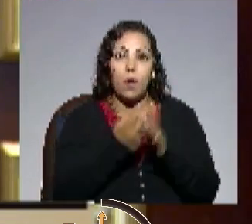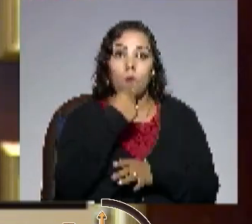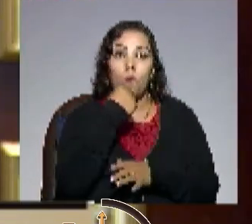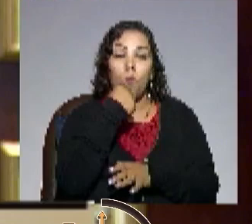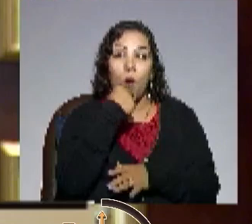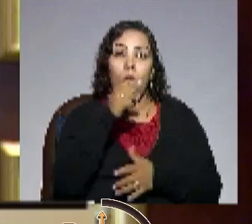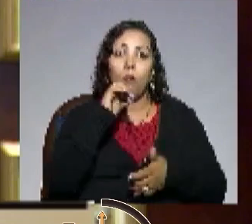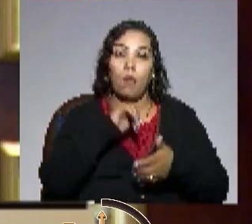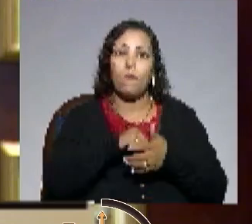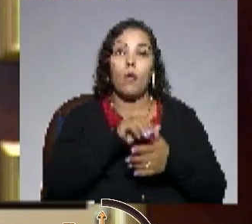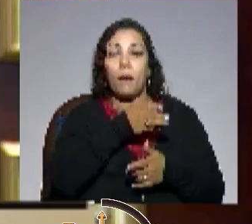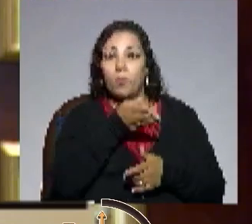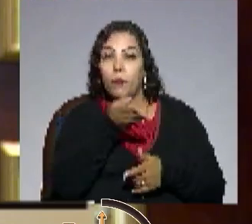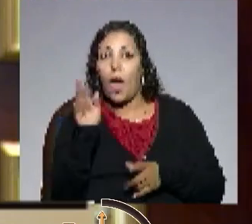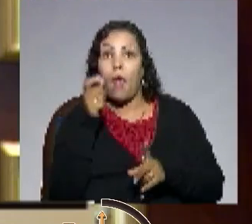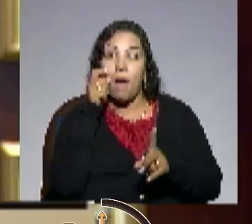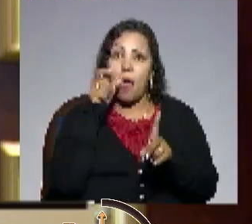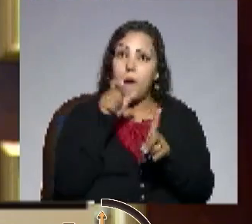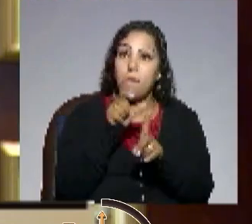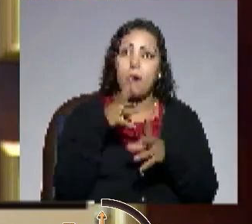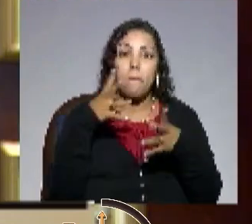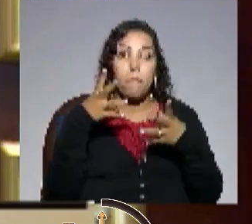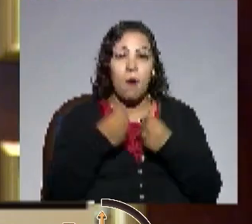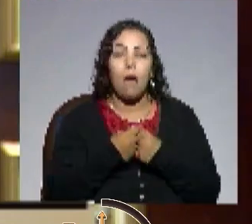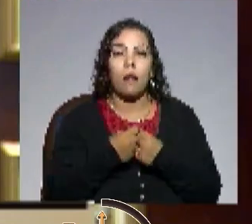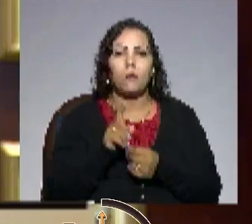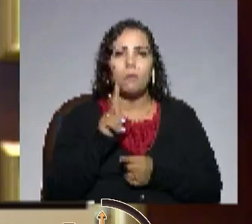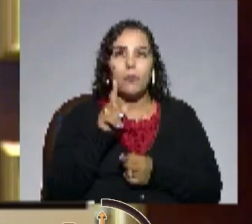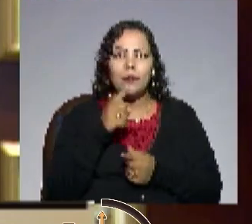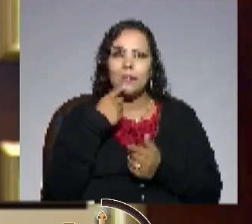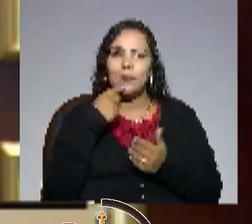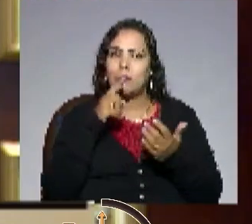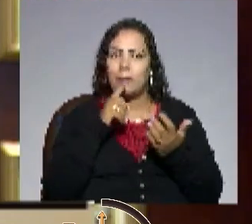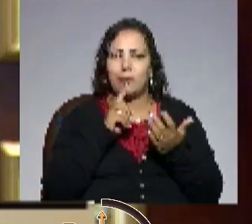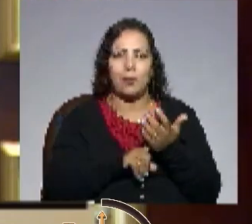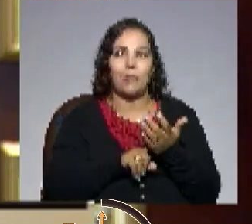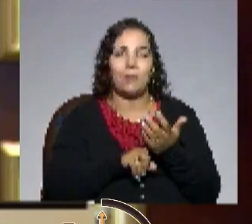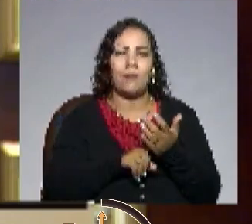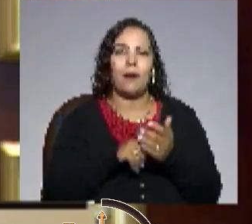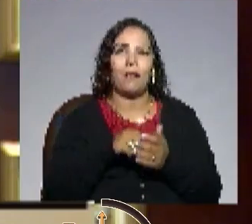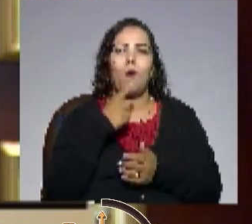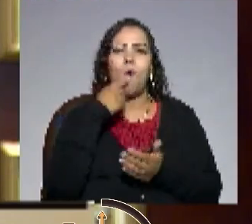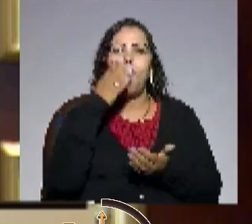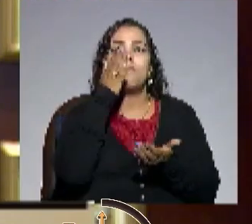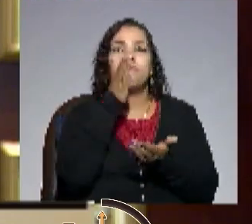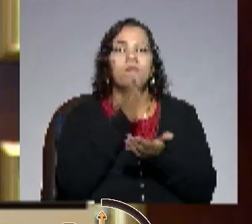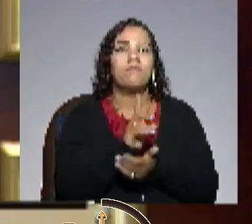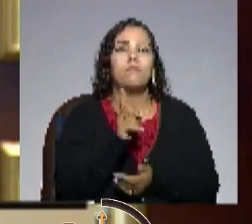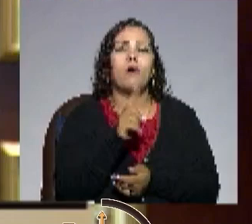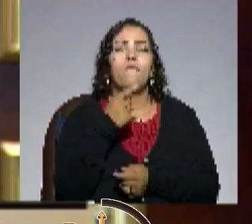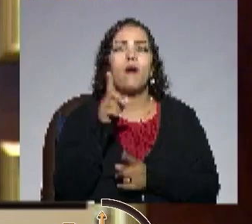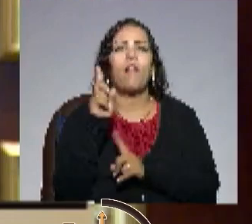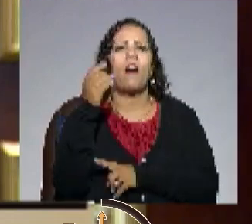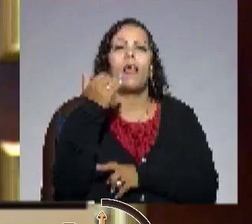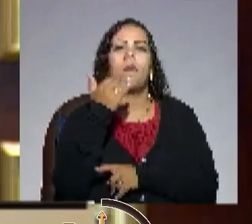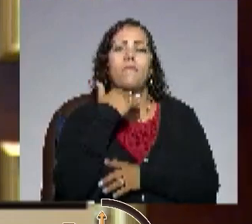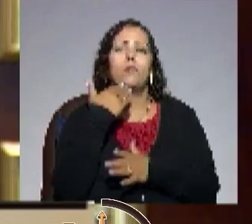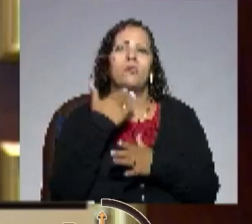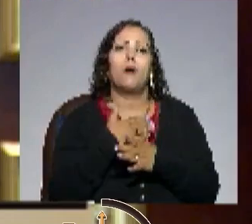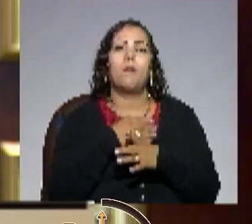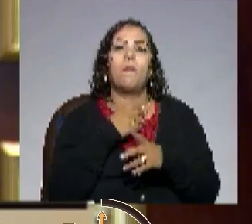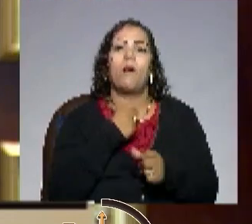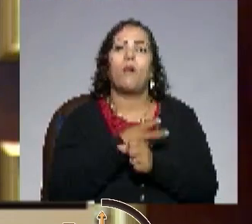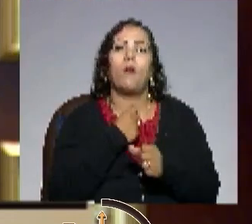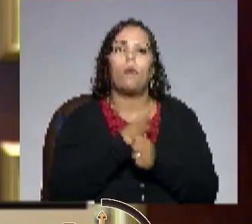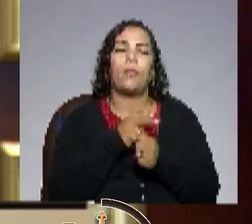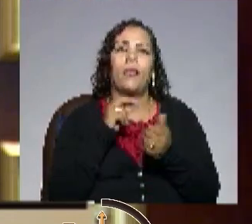وعود انه ارجع واحميك واكون معاك لكن الحقيقه لم يثق في الله لان الخطيه